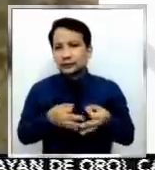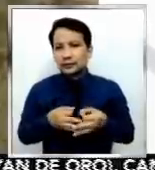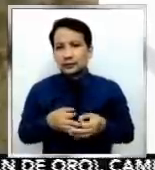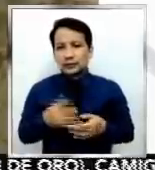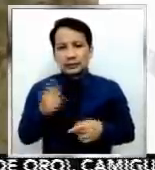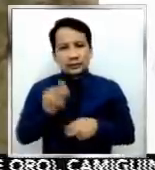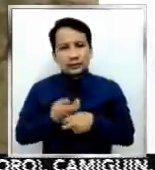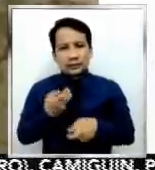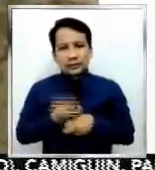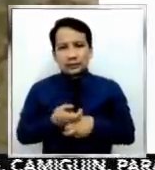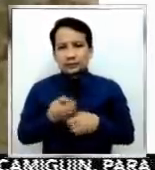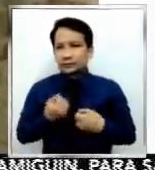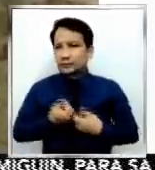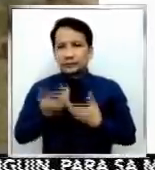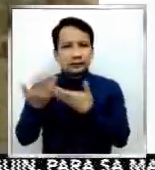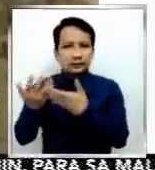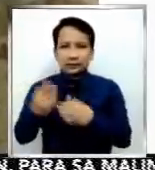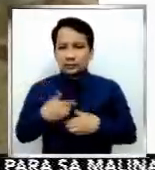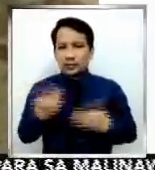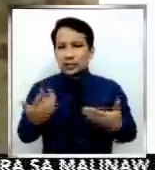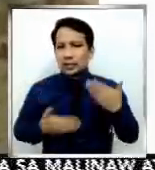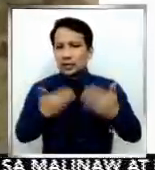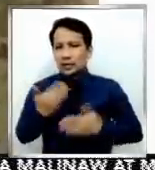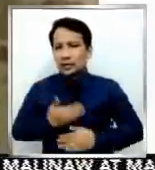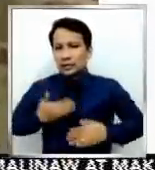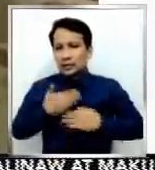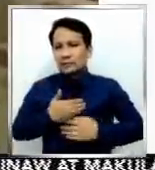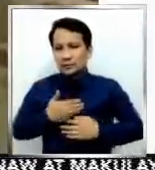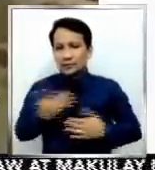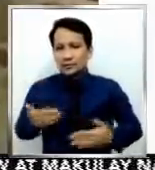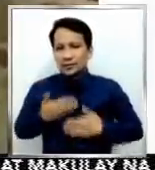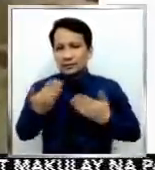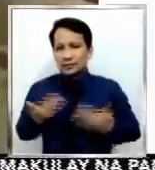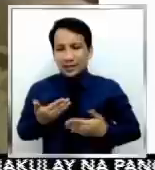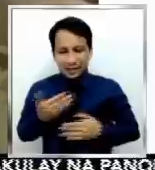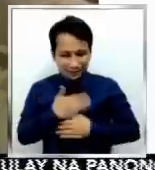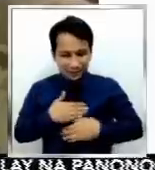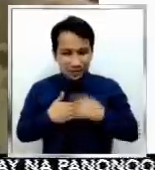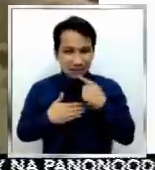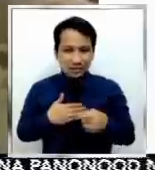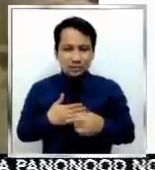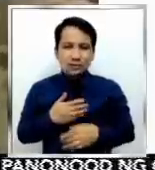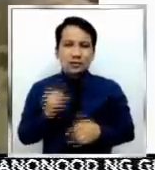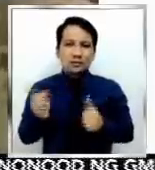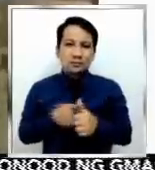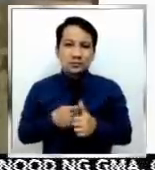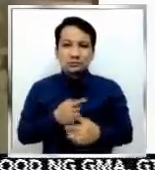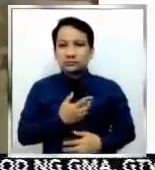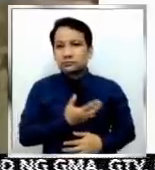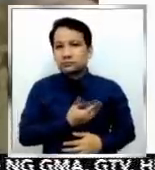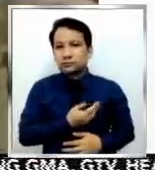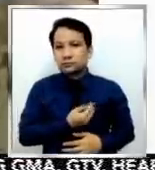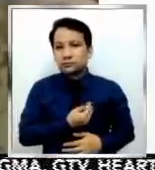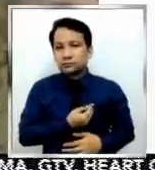sa sobrang tuwa ko na yung una ng kabako,